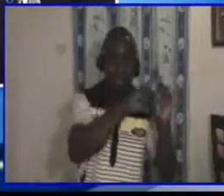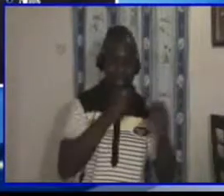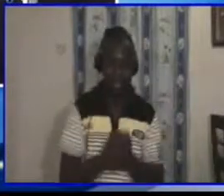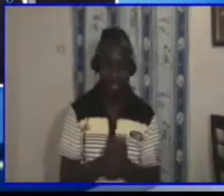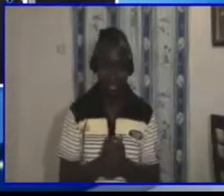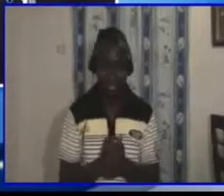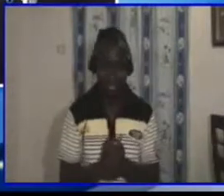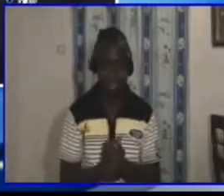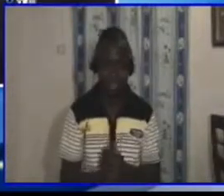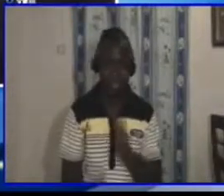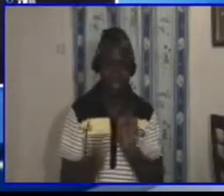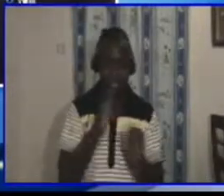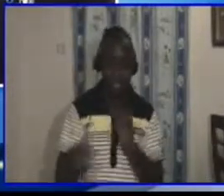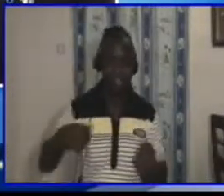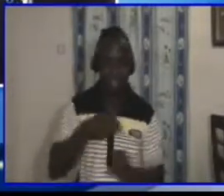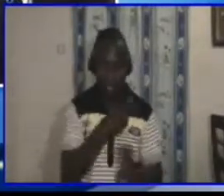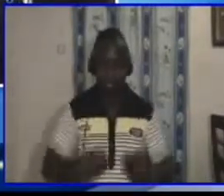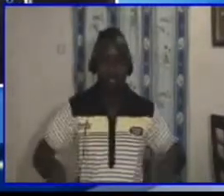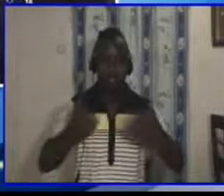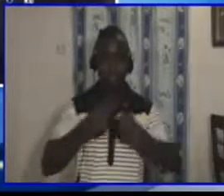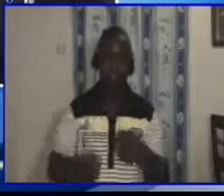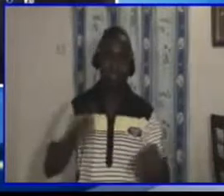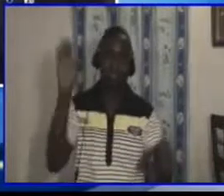siamo coeredi con lui